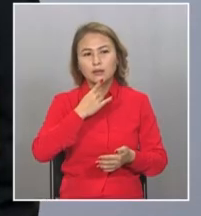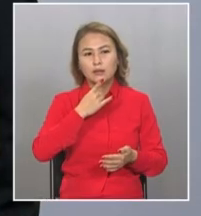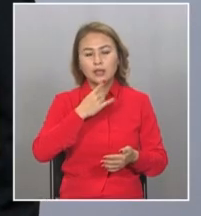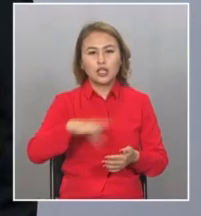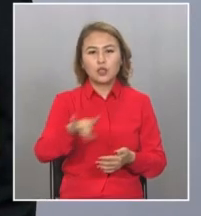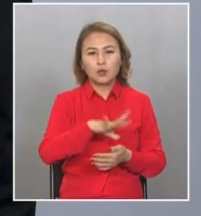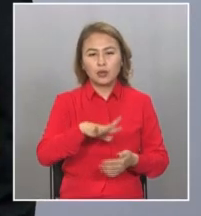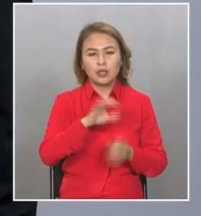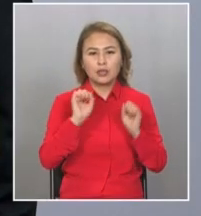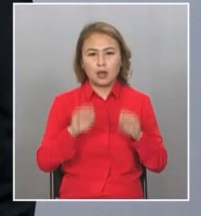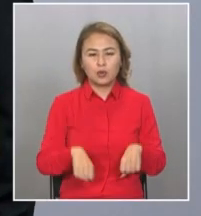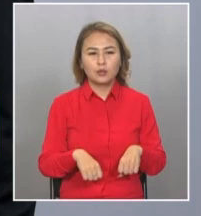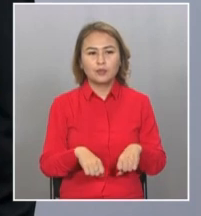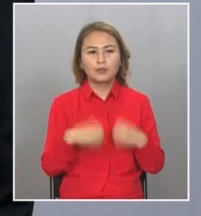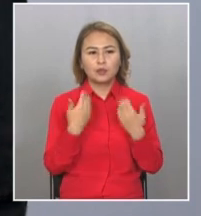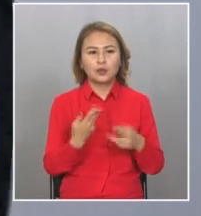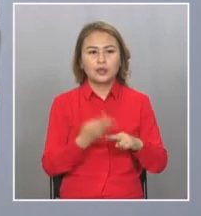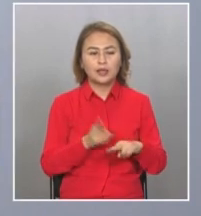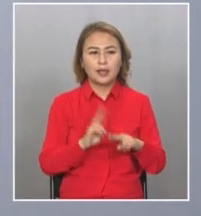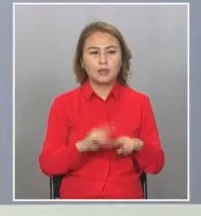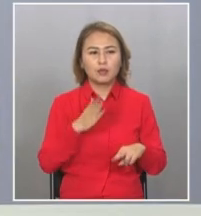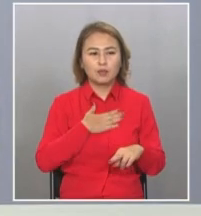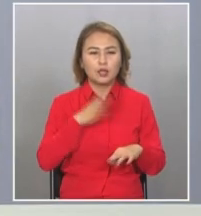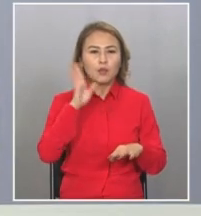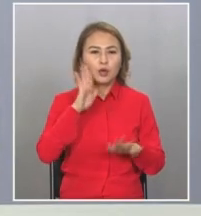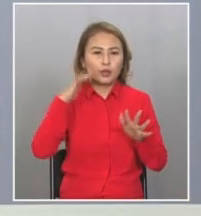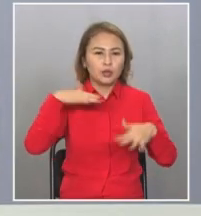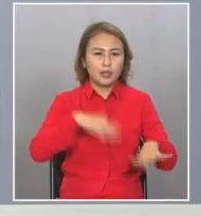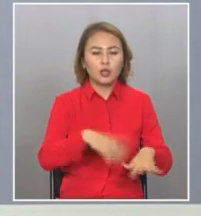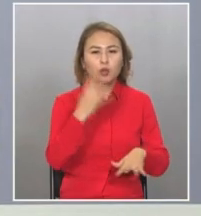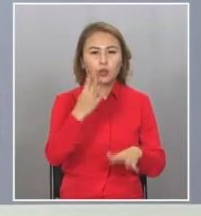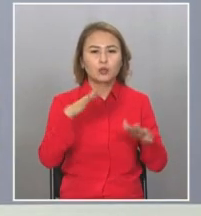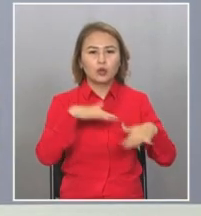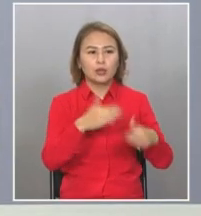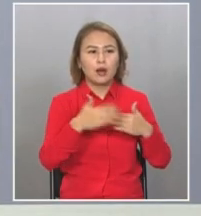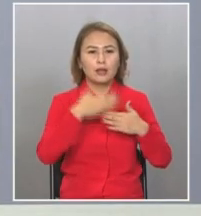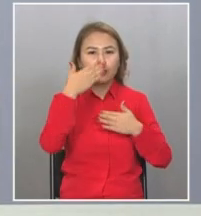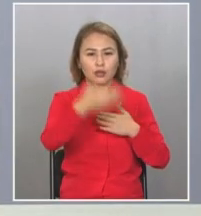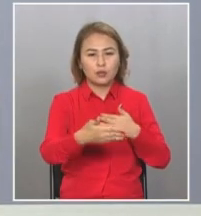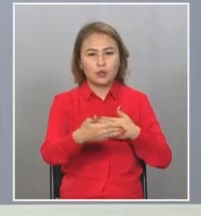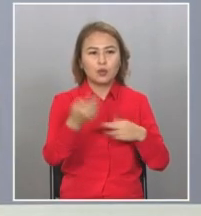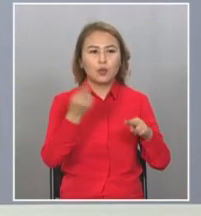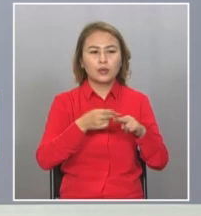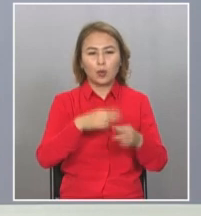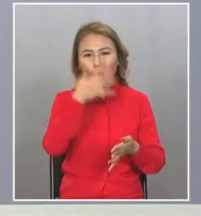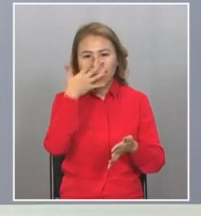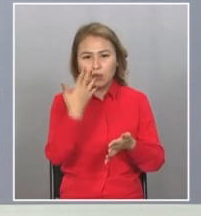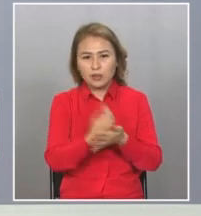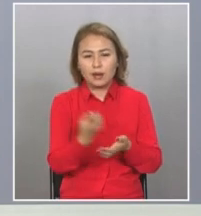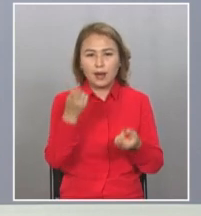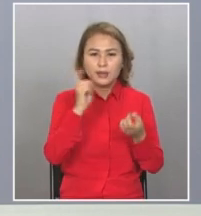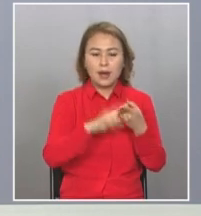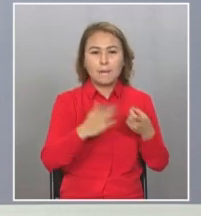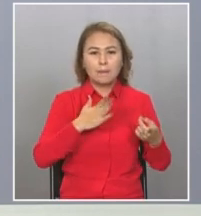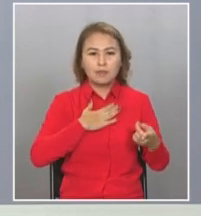Қазақстан Республикасын алуға болады. Бұл дегеніміз, біз төрт мұхиттан да алшақ тұрмыз. Ол өзіндік әсері